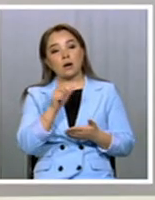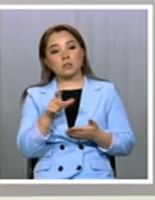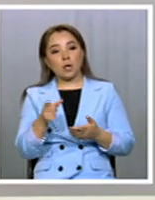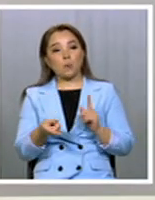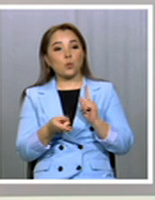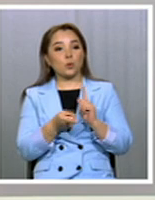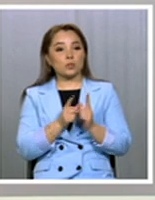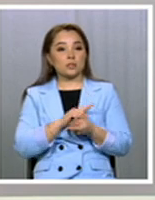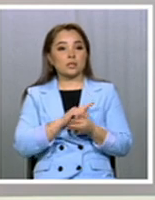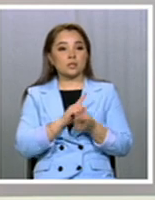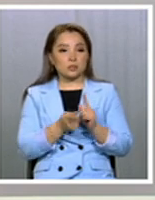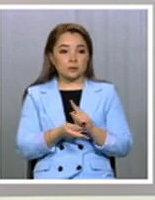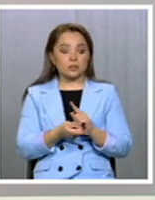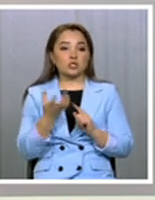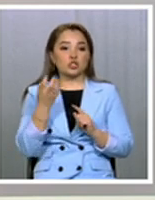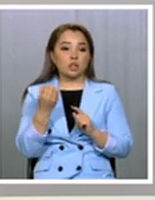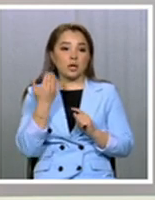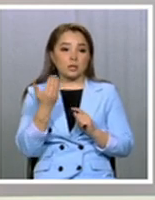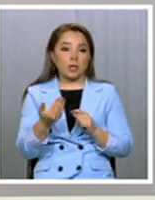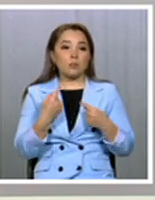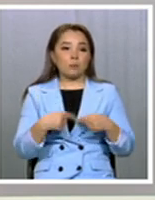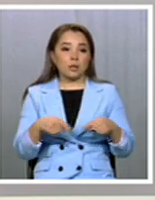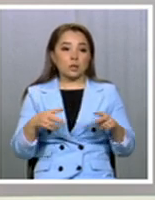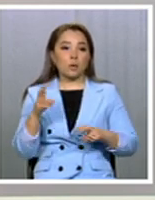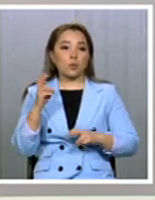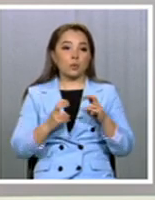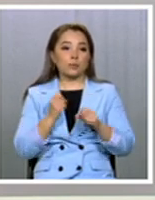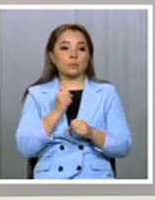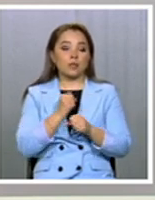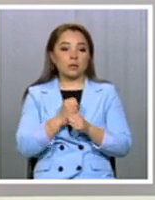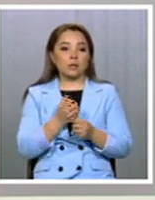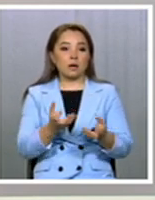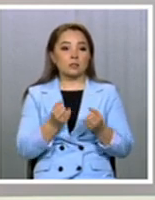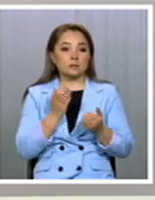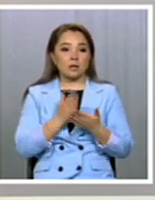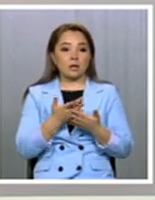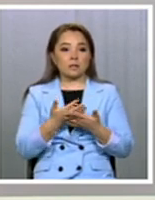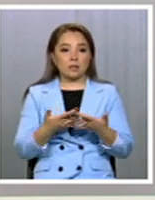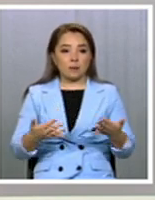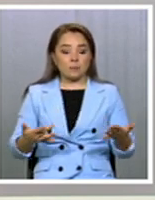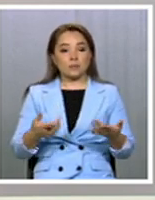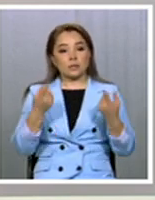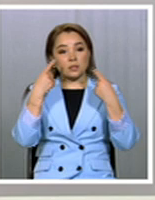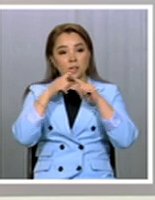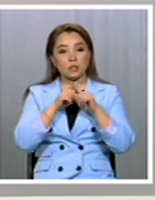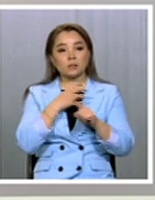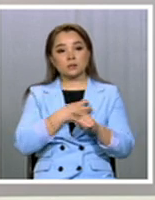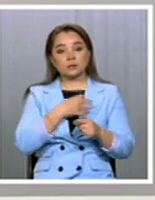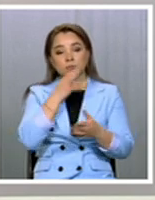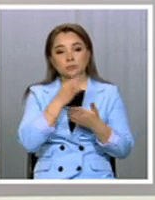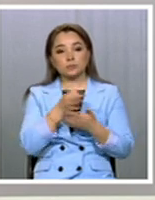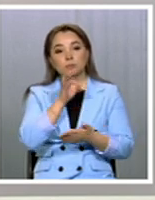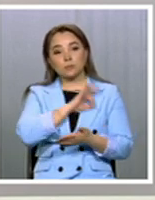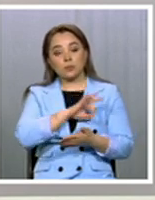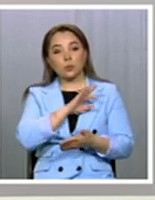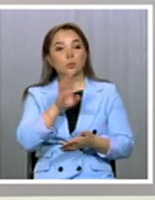өзгертетін және басқа өнімдер алатын заттар. Яғни, техникалық қажет үшін қолданатын